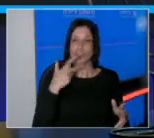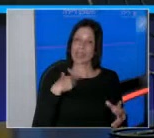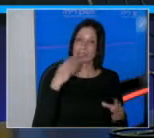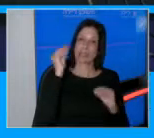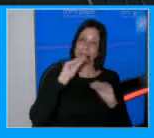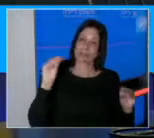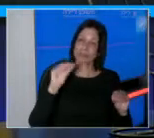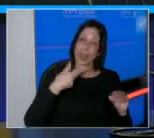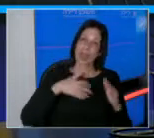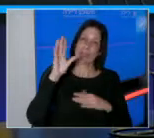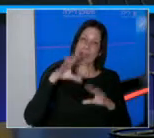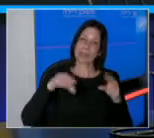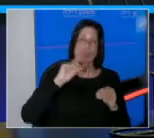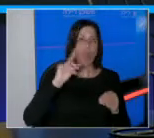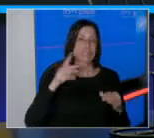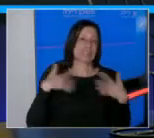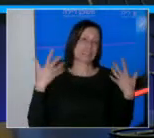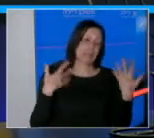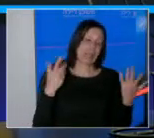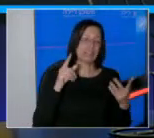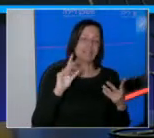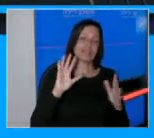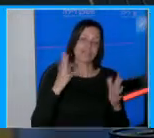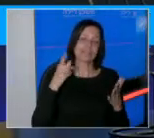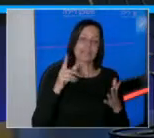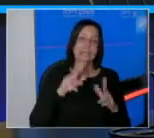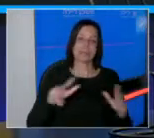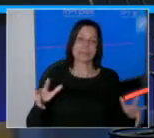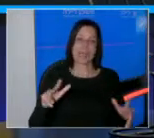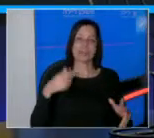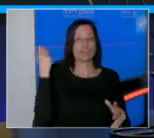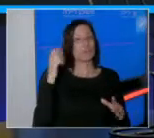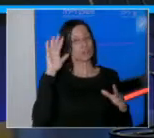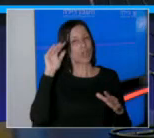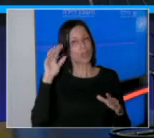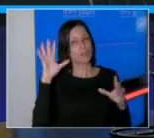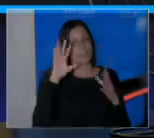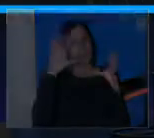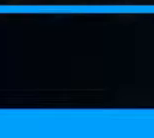נבשר לכם שהולכים לבחירות, לא שאני שמח, אבל כנראה זה המצב. שבת שלום, לילה טוב.